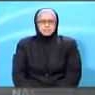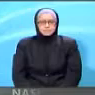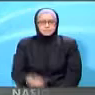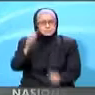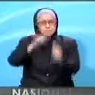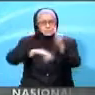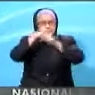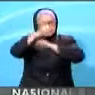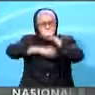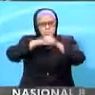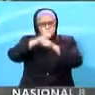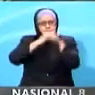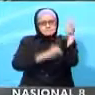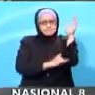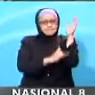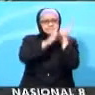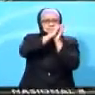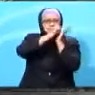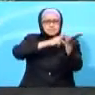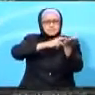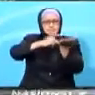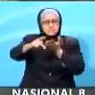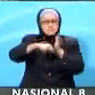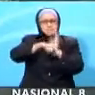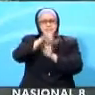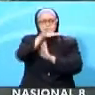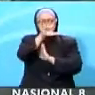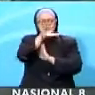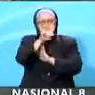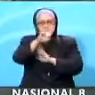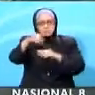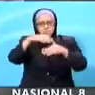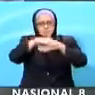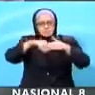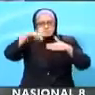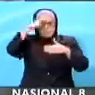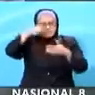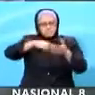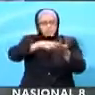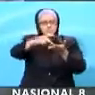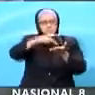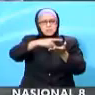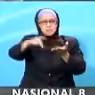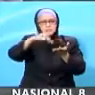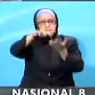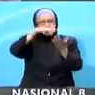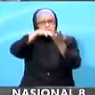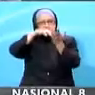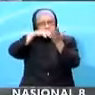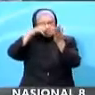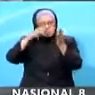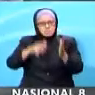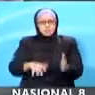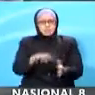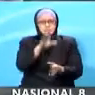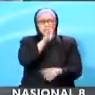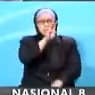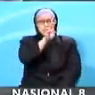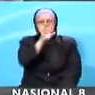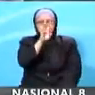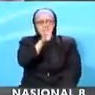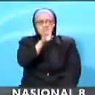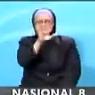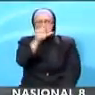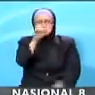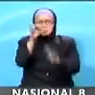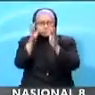Setiap tahun yayasan berkenaan membelanja lebih RM50 juta bagi membiayai pengajian 650 pelajar. Paling tinggi